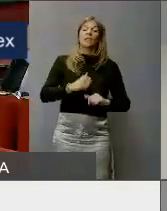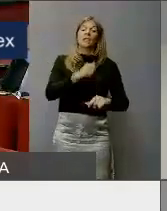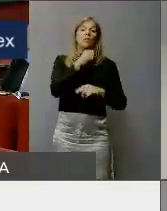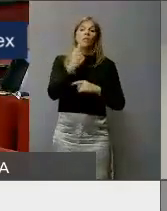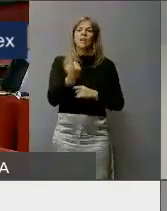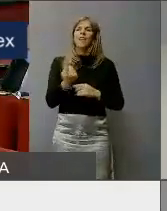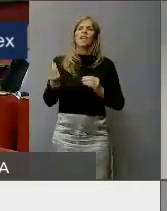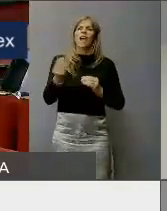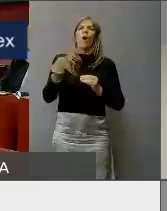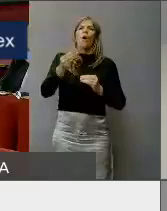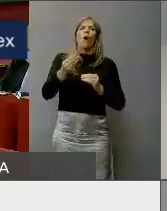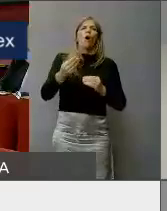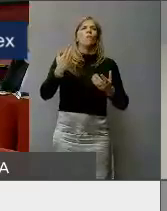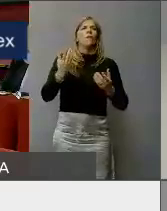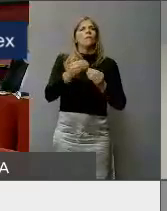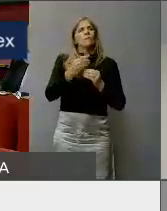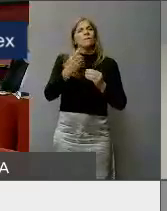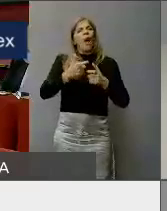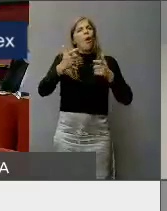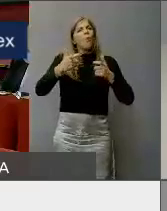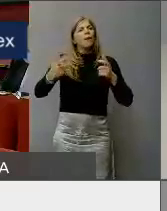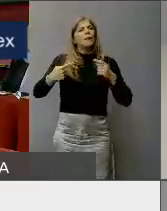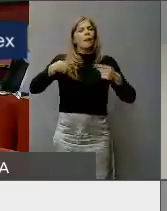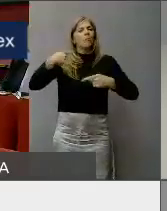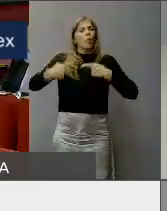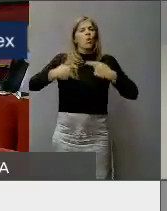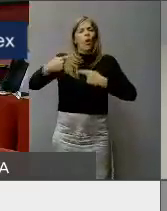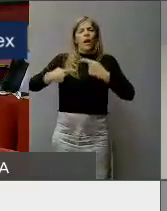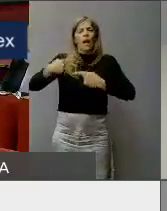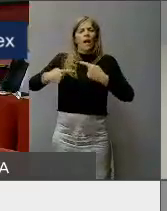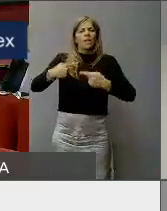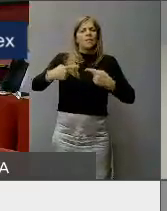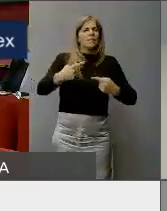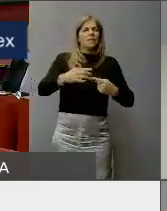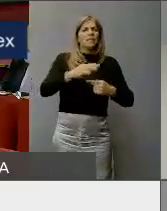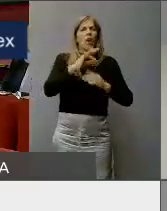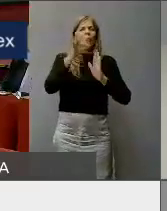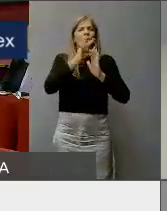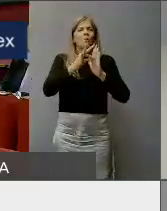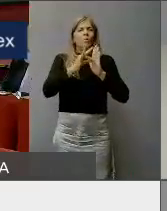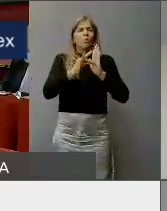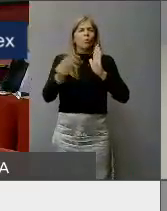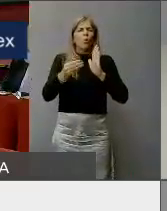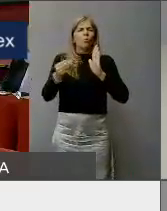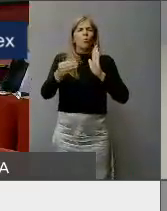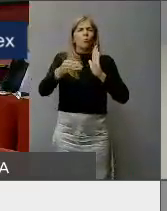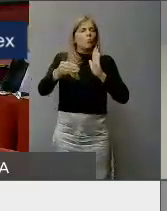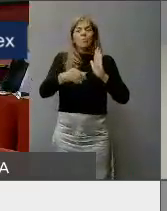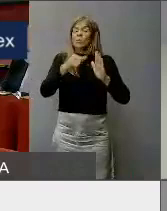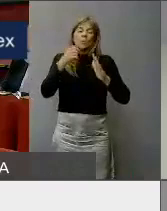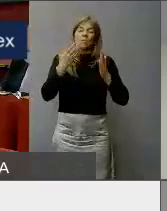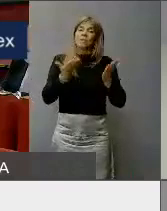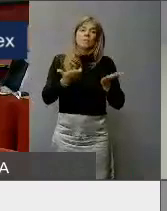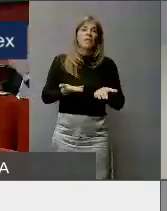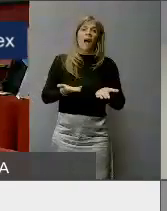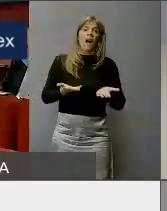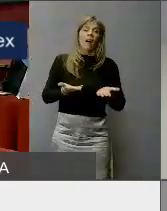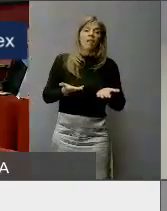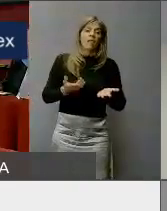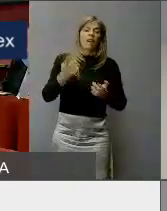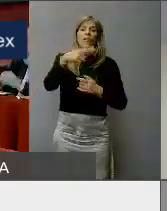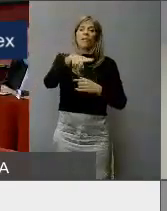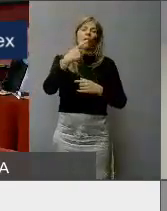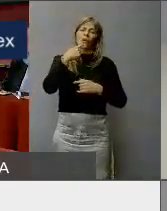burocrazia non hanno bisogno di criteri in più ma la bisogno di risorse guardate non mi dite che ci sono tante risorse sul sociale